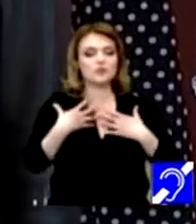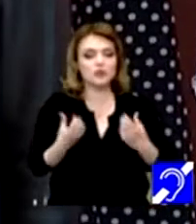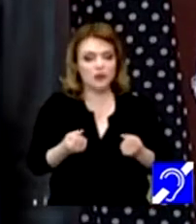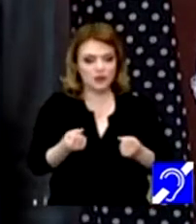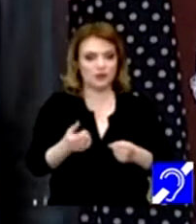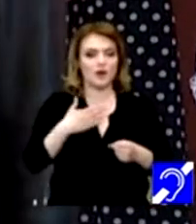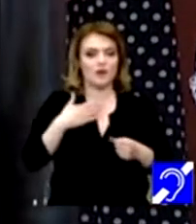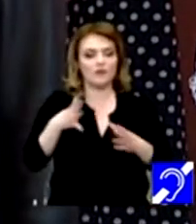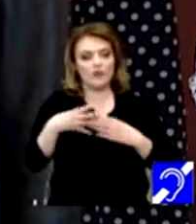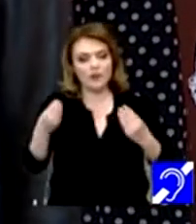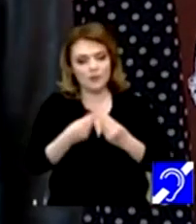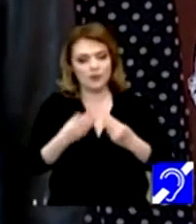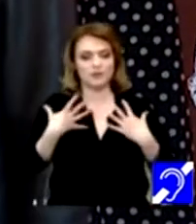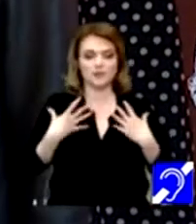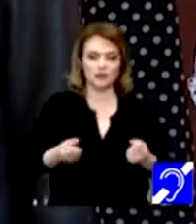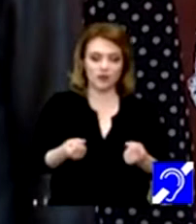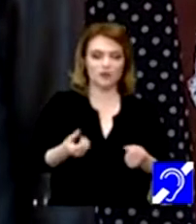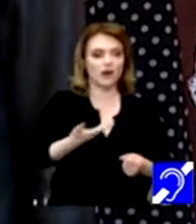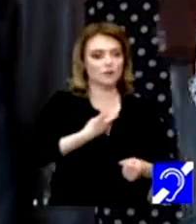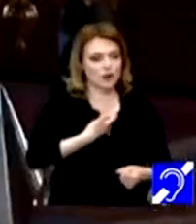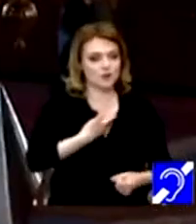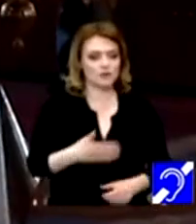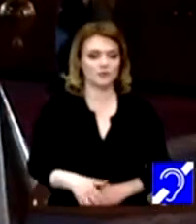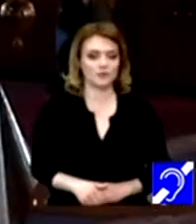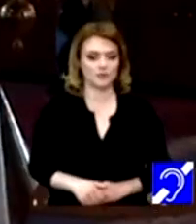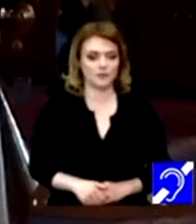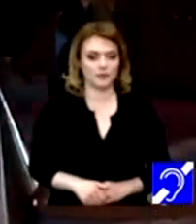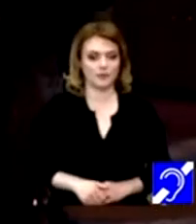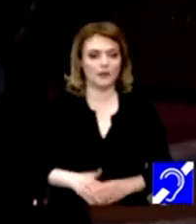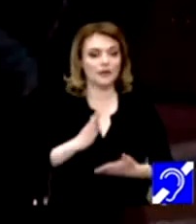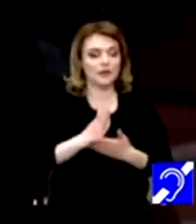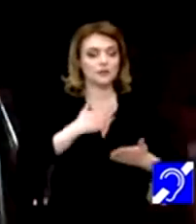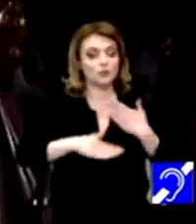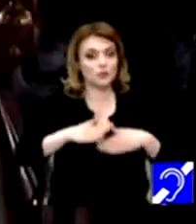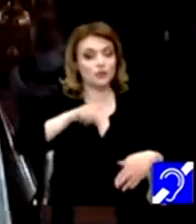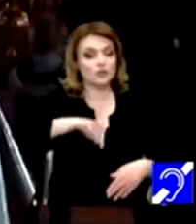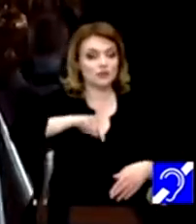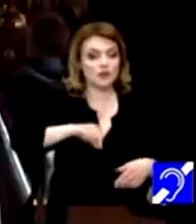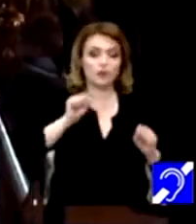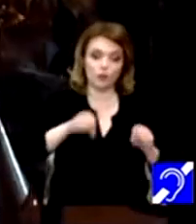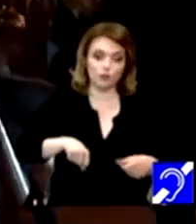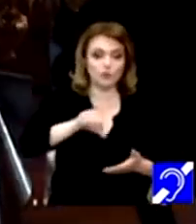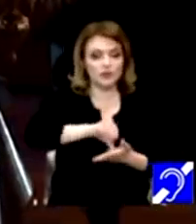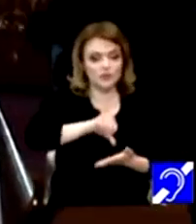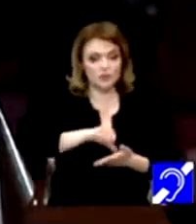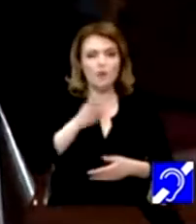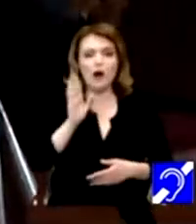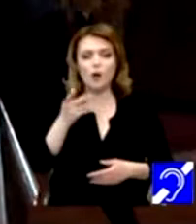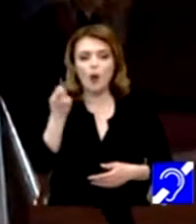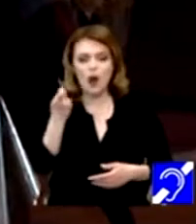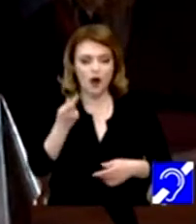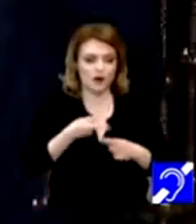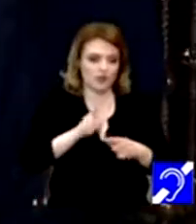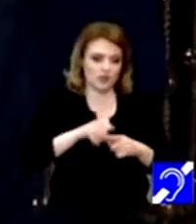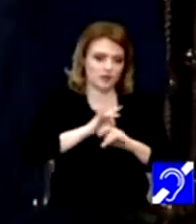celor apropiați, pentru sănătatea și a noastră. Și este o bucurie sufletească că am putut participa măcar cât și de puțin la